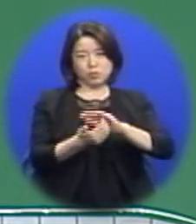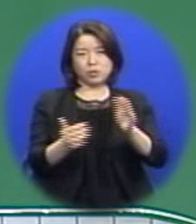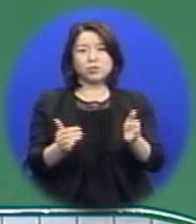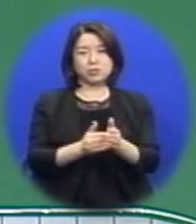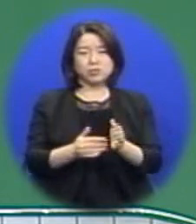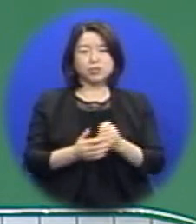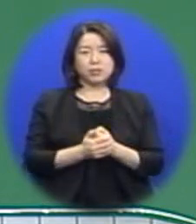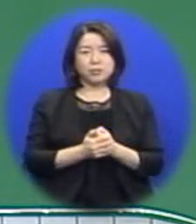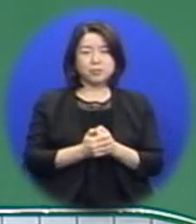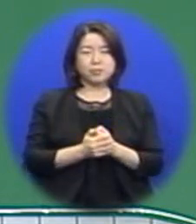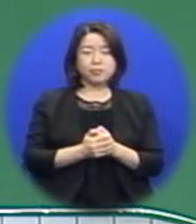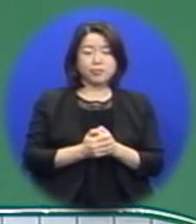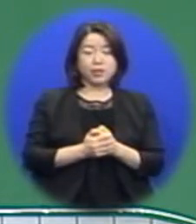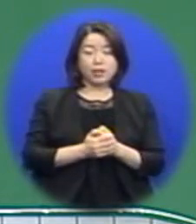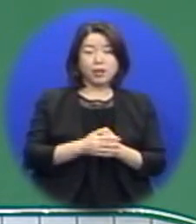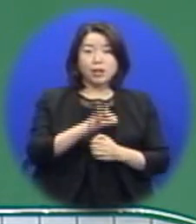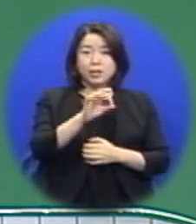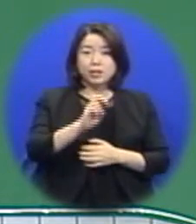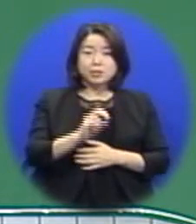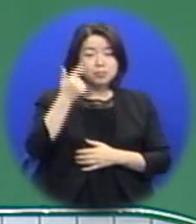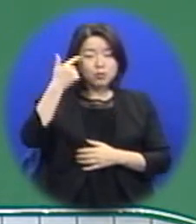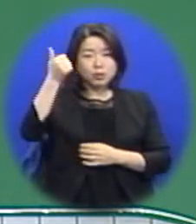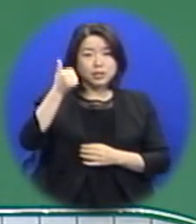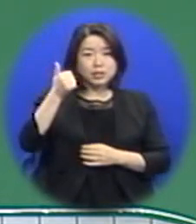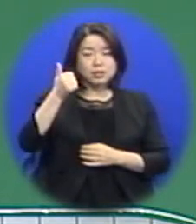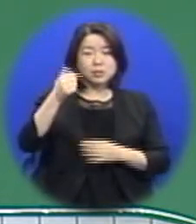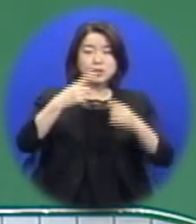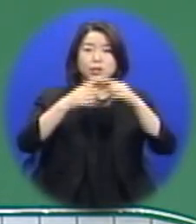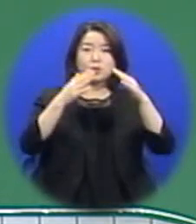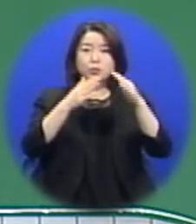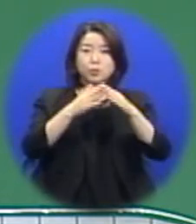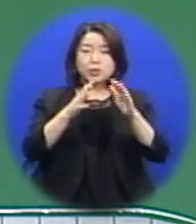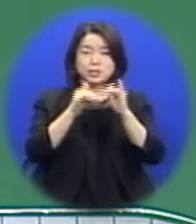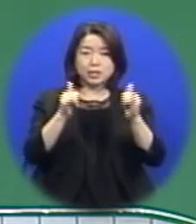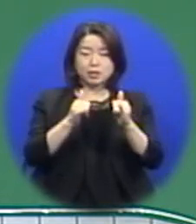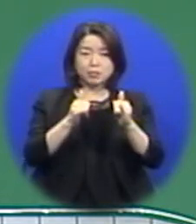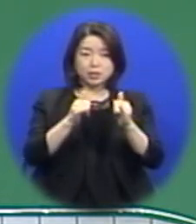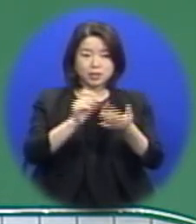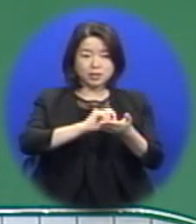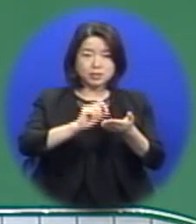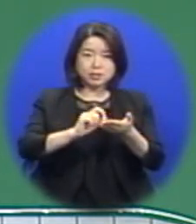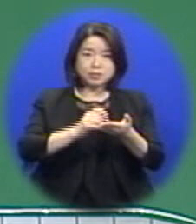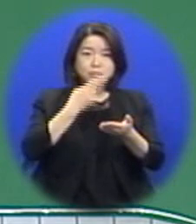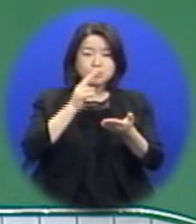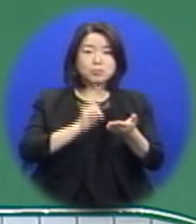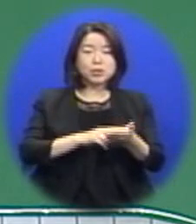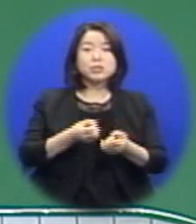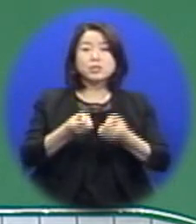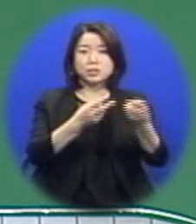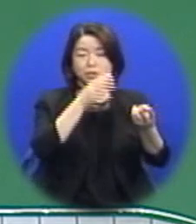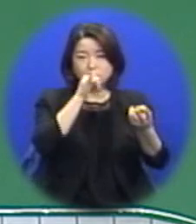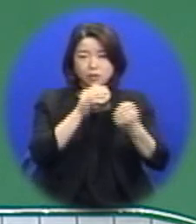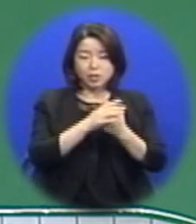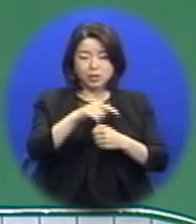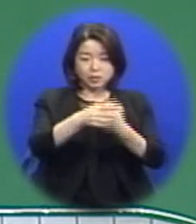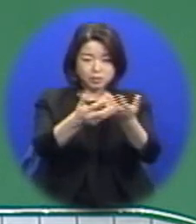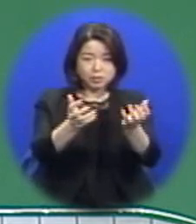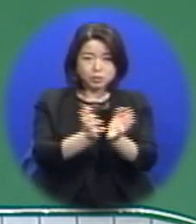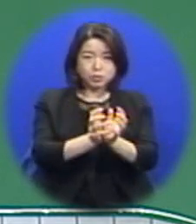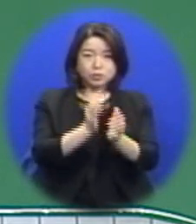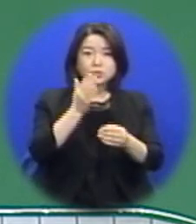이면수 목사님께서 큰빛교회 교우들에게 쓴 편지가 있습니다. 그 편지 중에 일부를